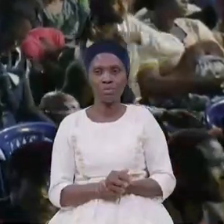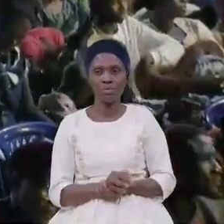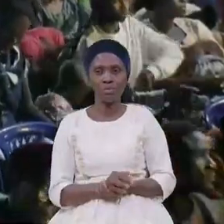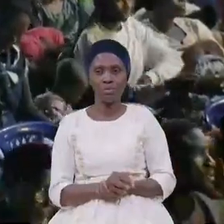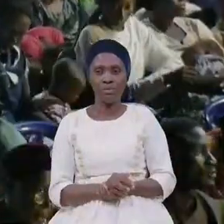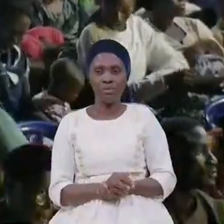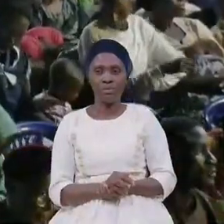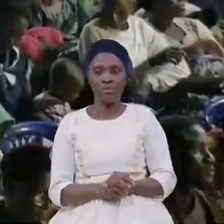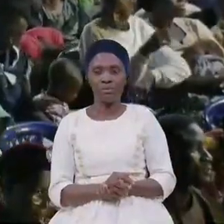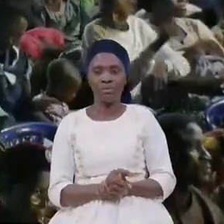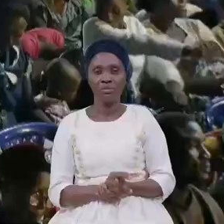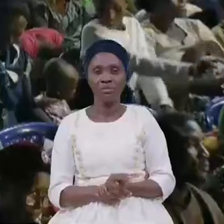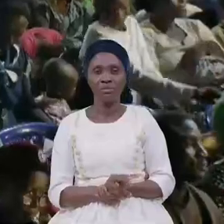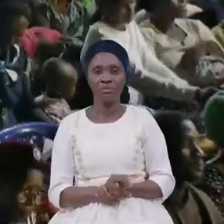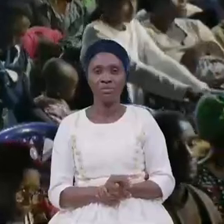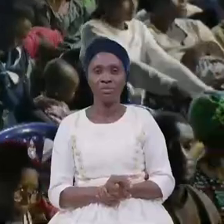Amen.